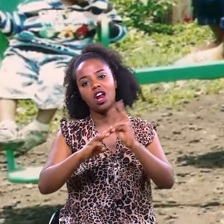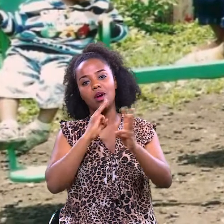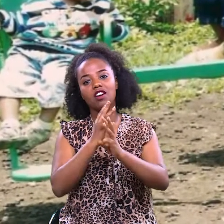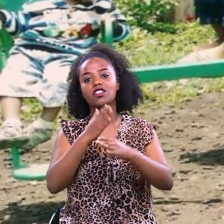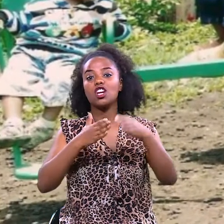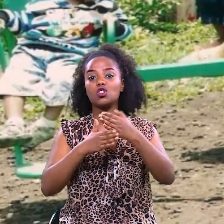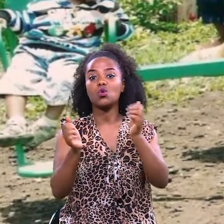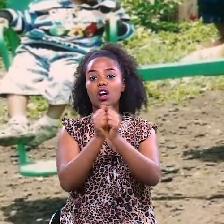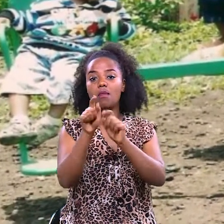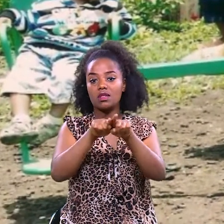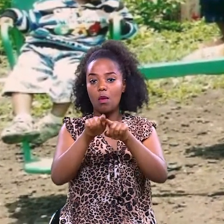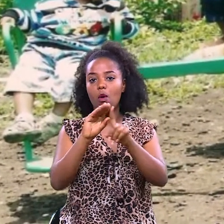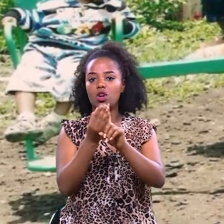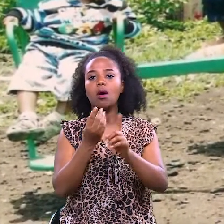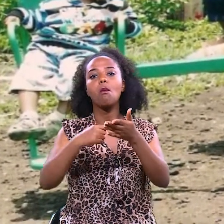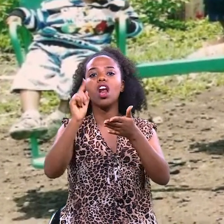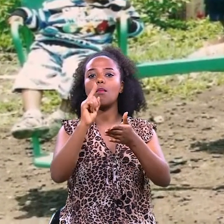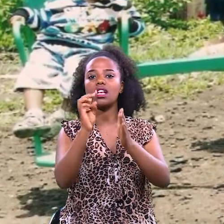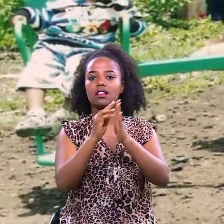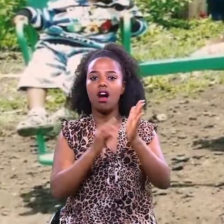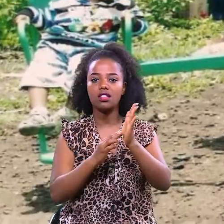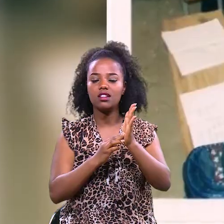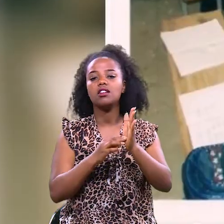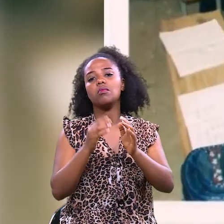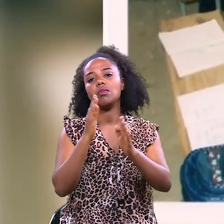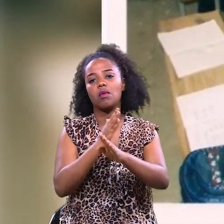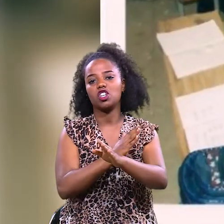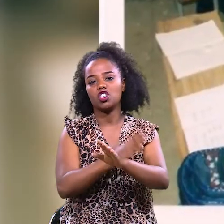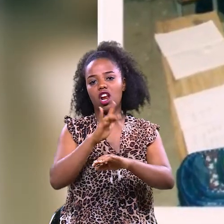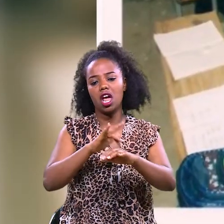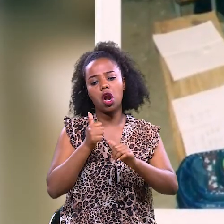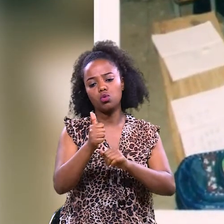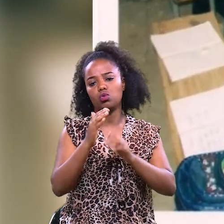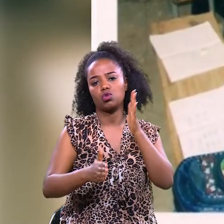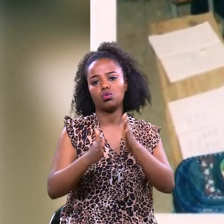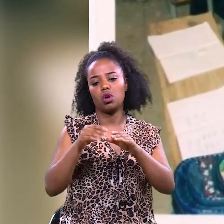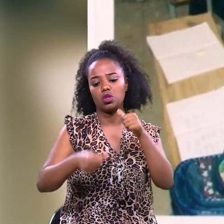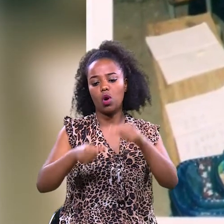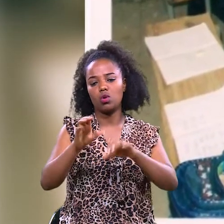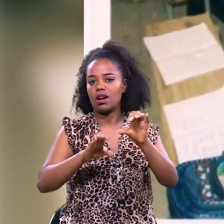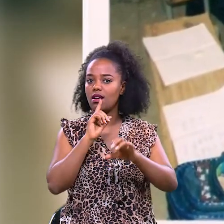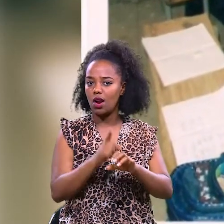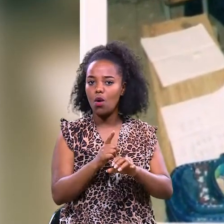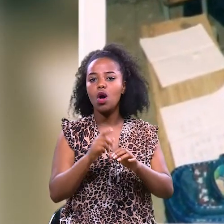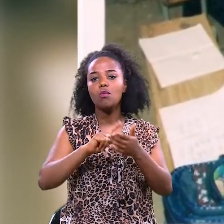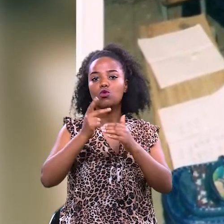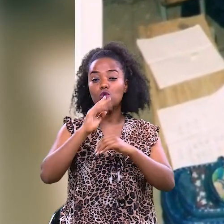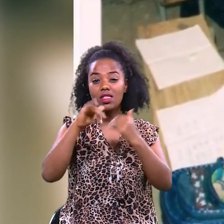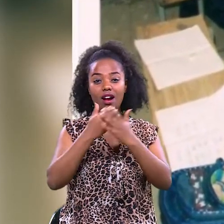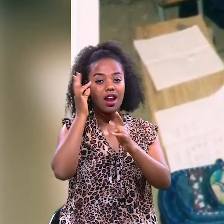ህጎችና ሌሎች ዓለም አቀፍ ደረጃዎች ጋር በተጣጣመ መልኩ የማረሚያ ቤቶች ስርዓት መሻሻል ላይ የበኩሉን አስተዋጽኦ በማበርከት ላይ